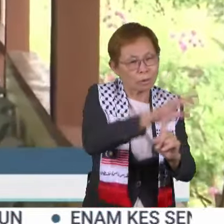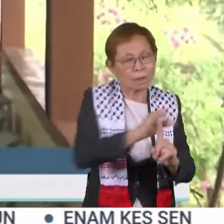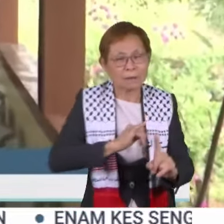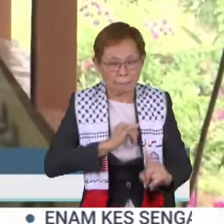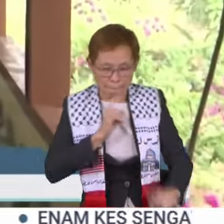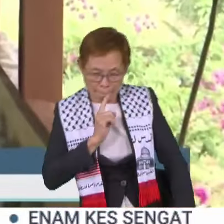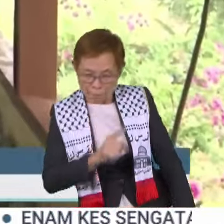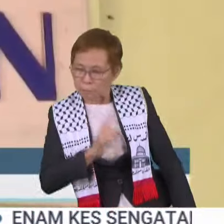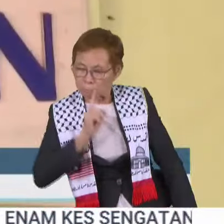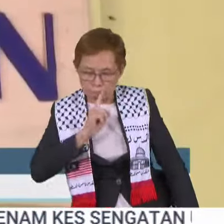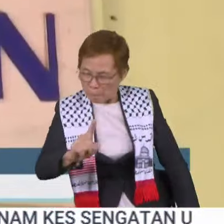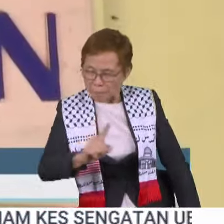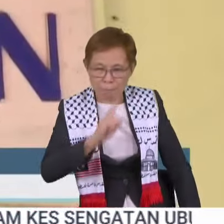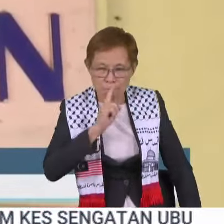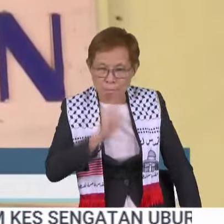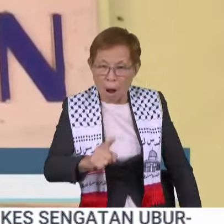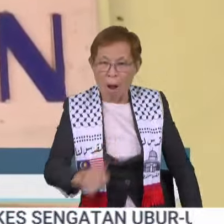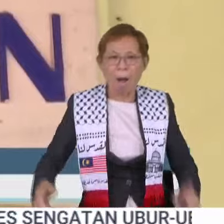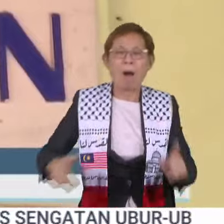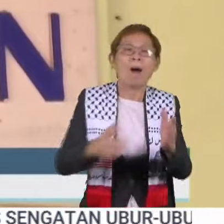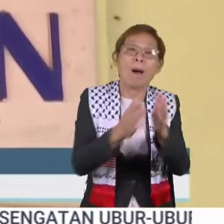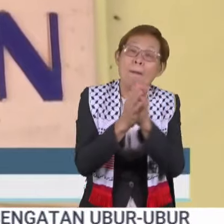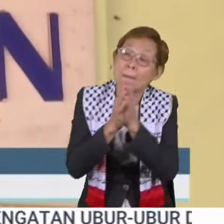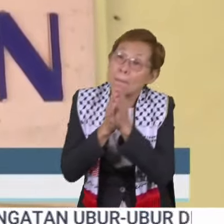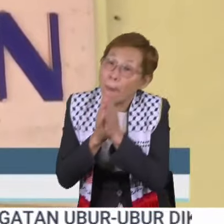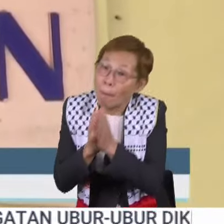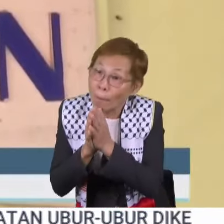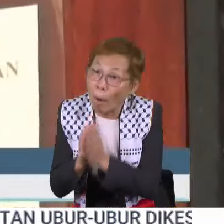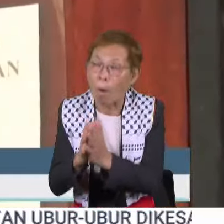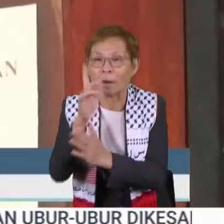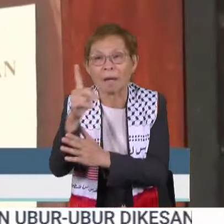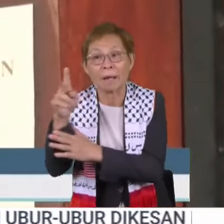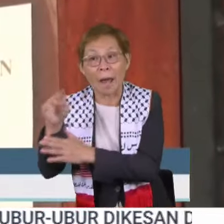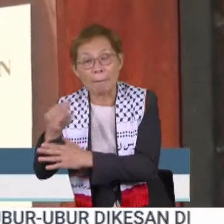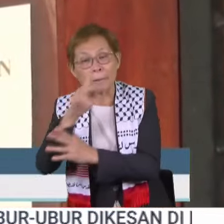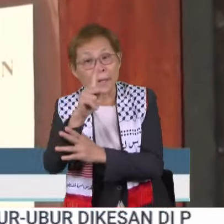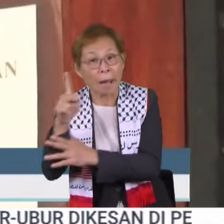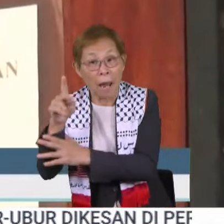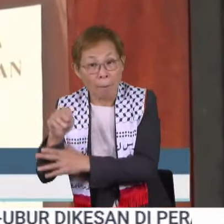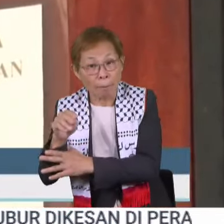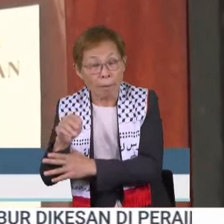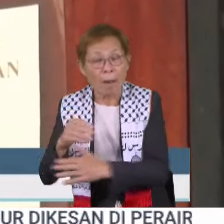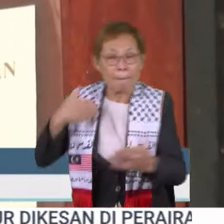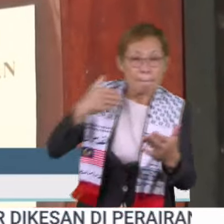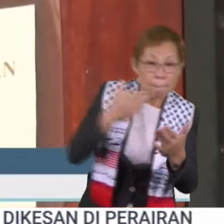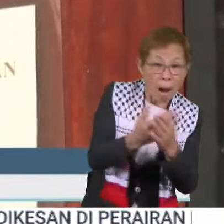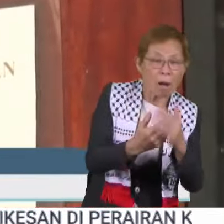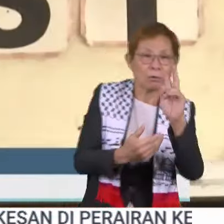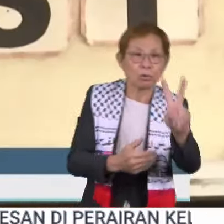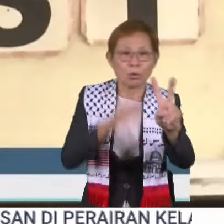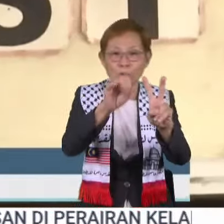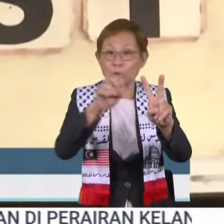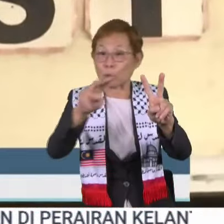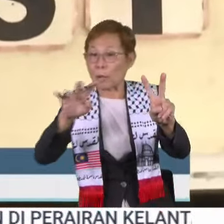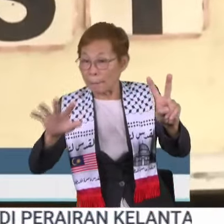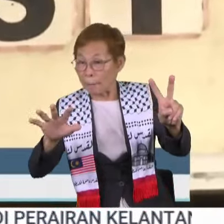akan pastikan dan mohon kepada kementerian kesihatan Malaysia supaya menjelang tahun